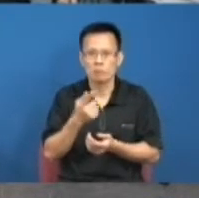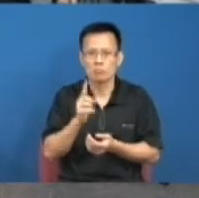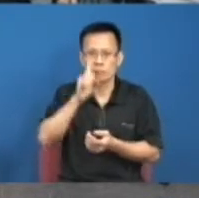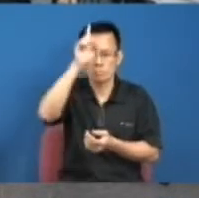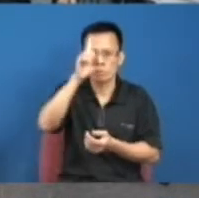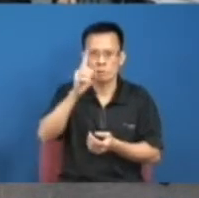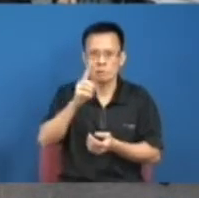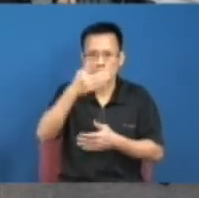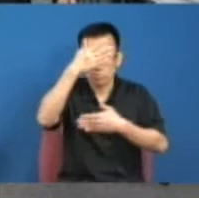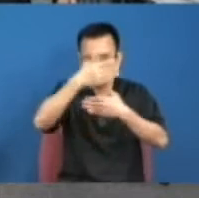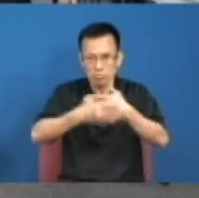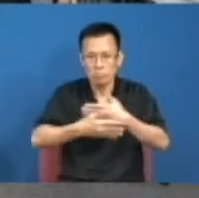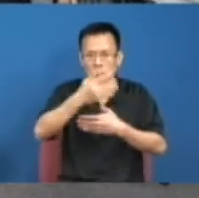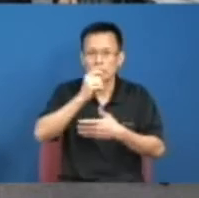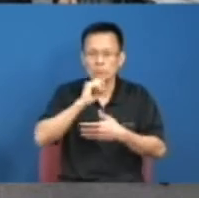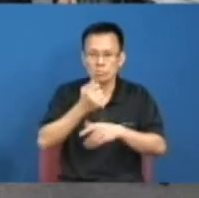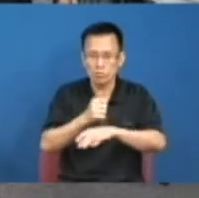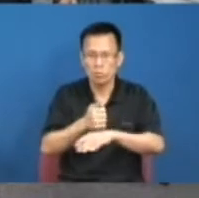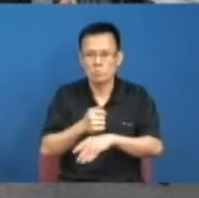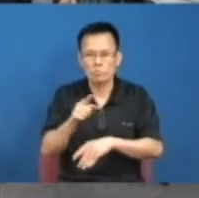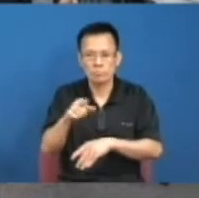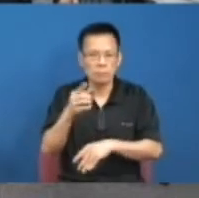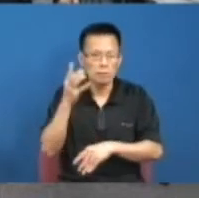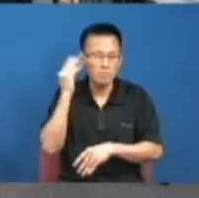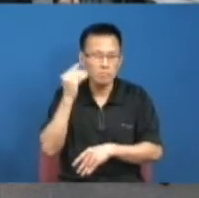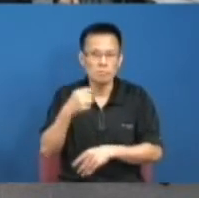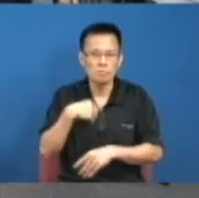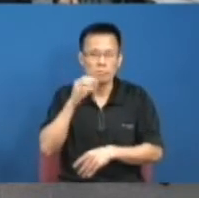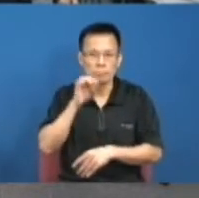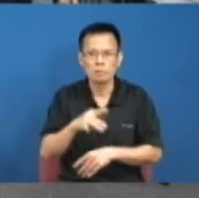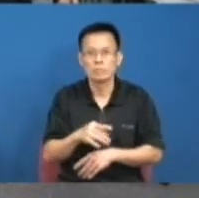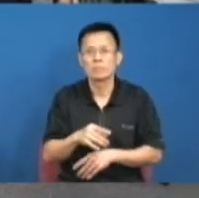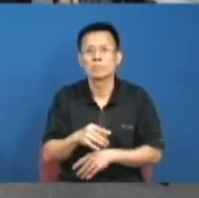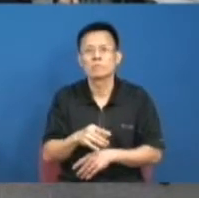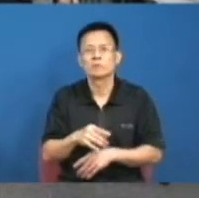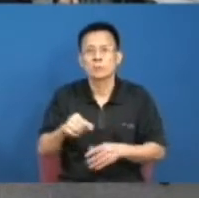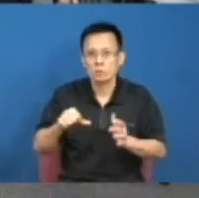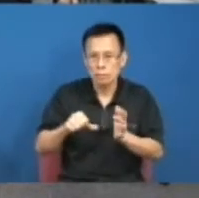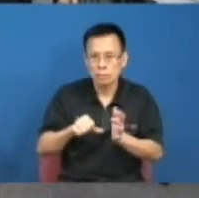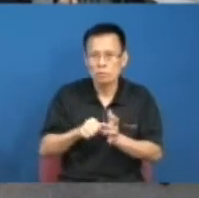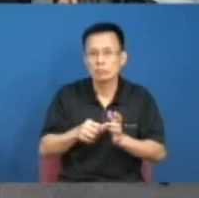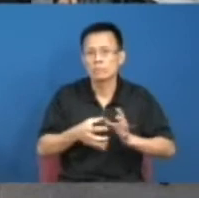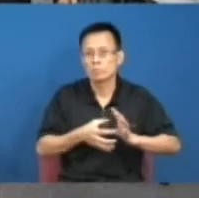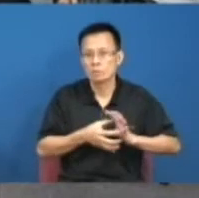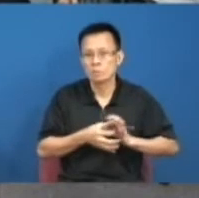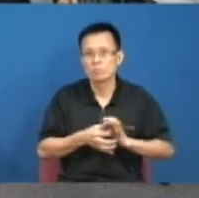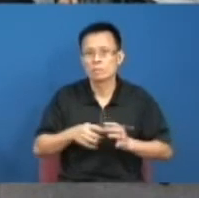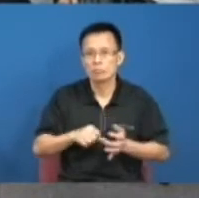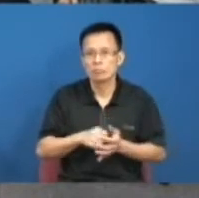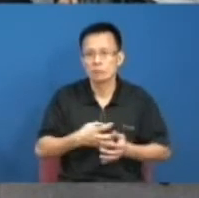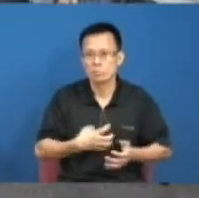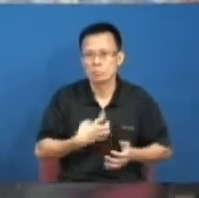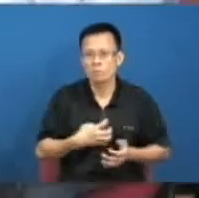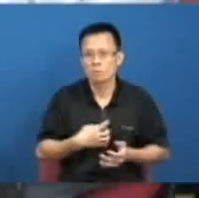有機會咧，咁我又要再，你都阿Paul，你都聽過我問過你嘅啦。我就最關心、最擔心咧，就係好多時咧，人